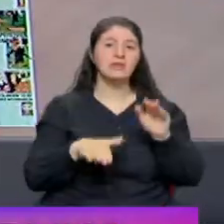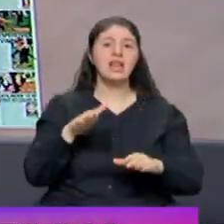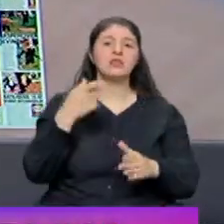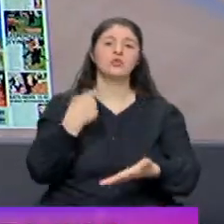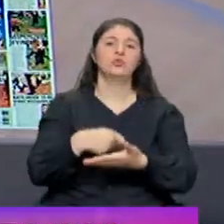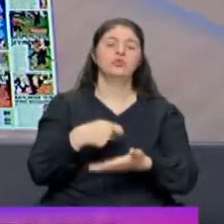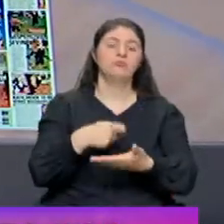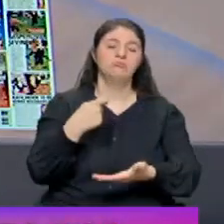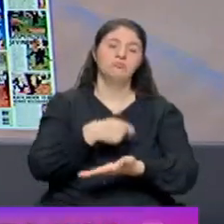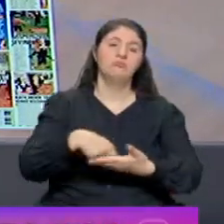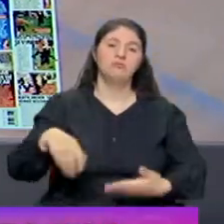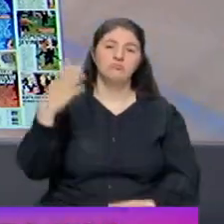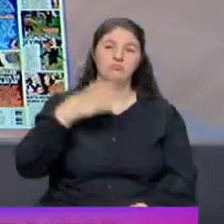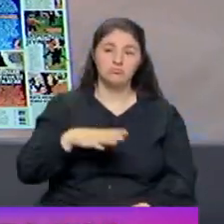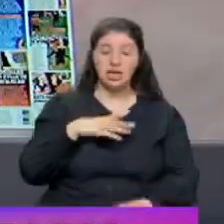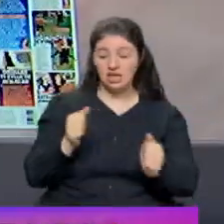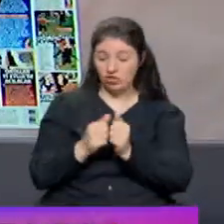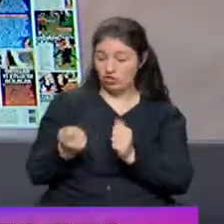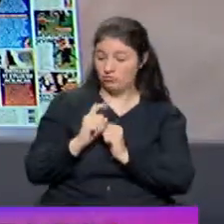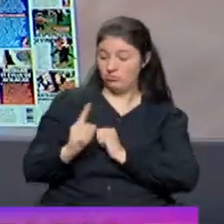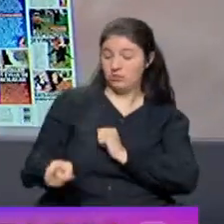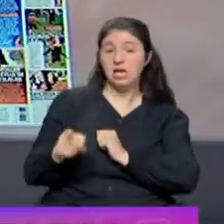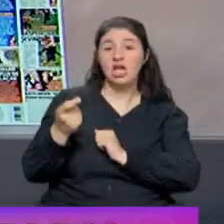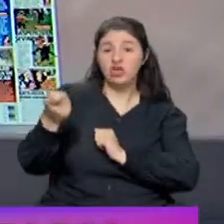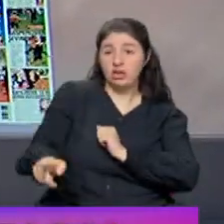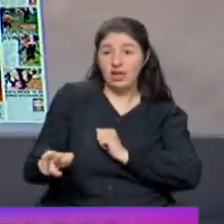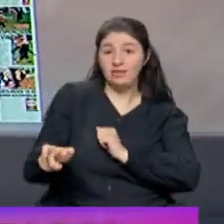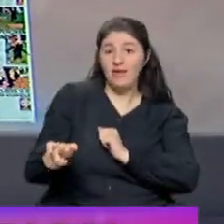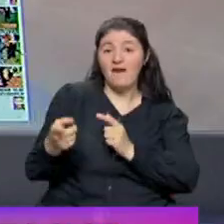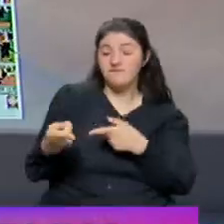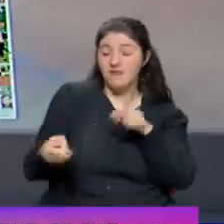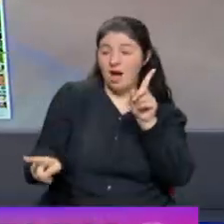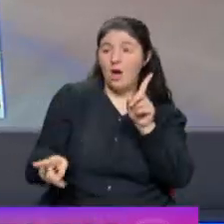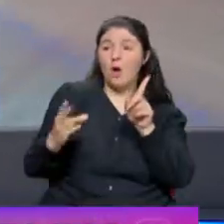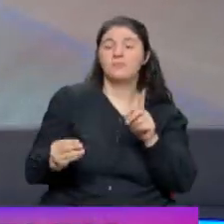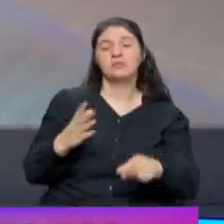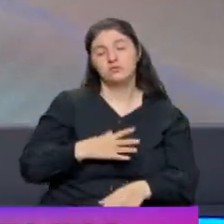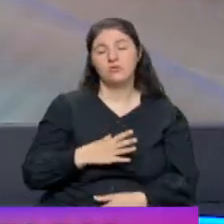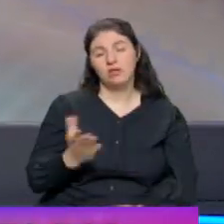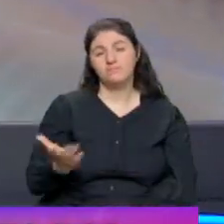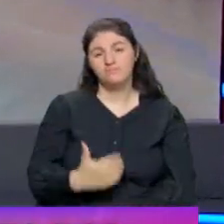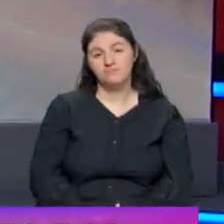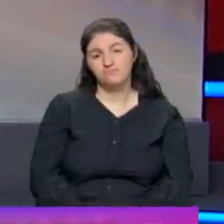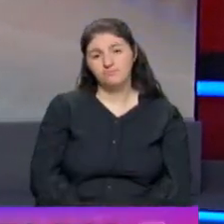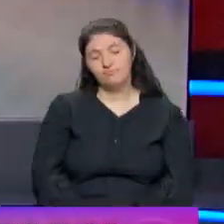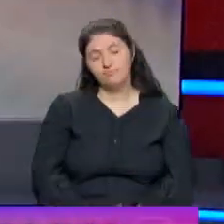adaletli ücretlendirmeyle yanlarında çalıştırdıkları işçiden farkları olmasını talep ediyorlar.